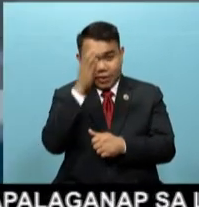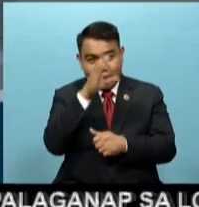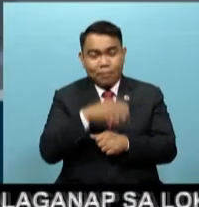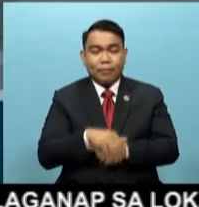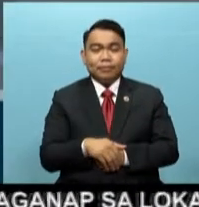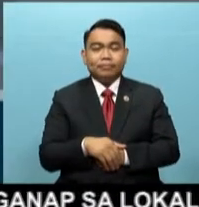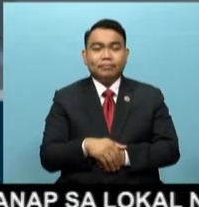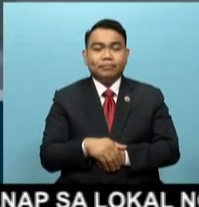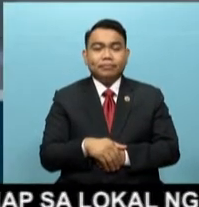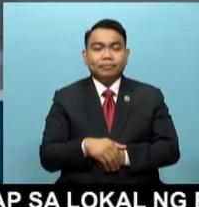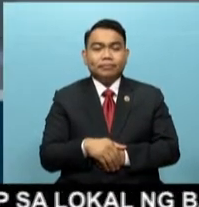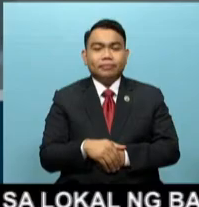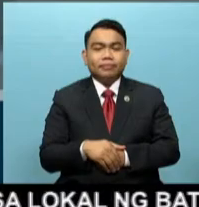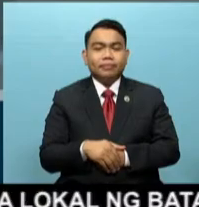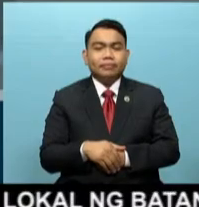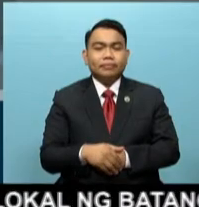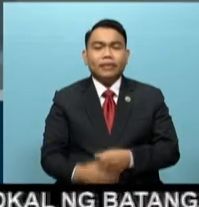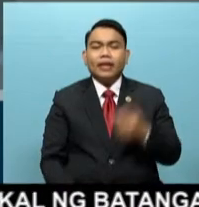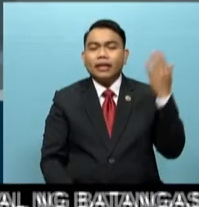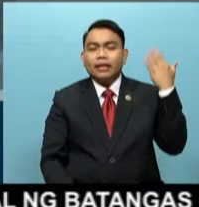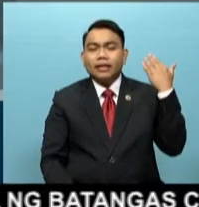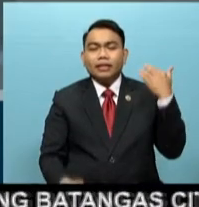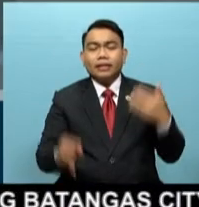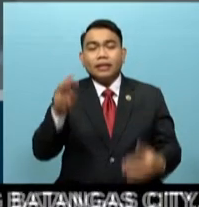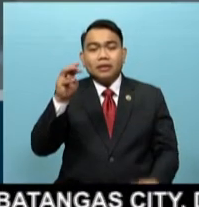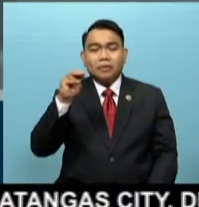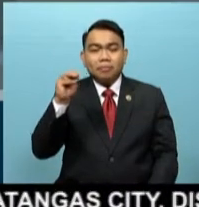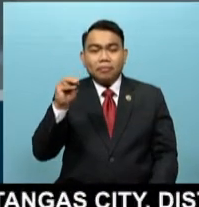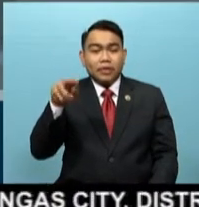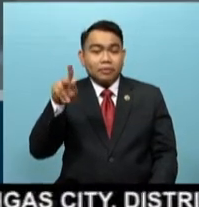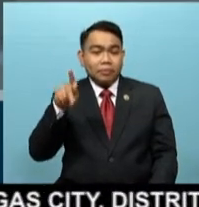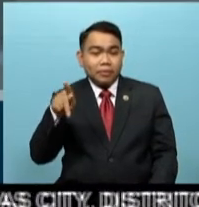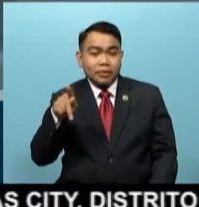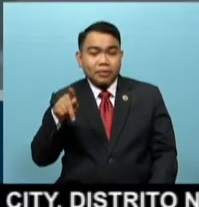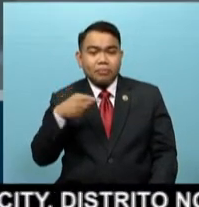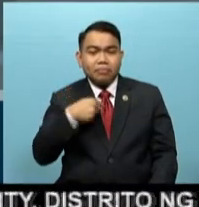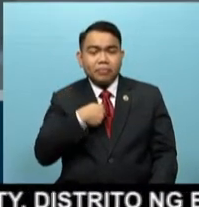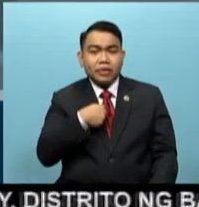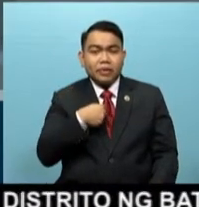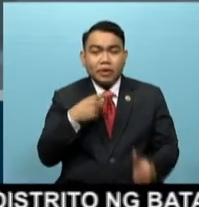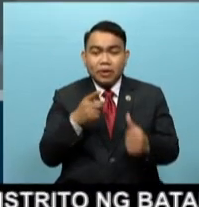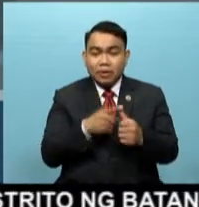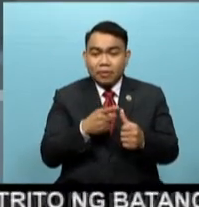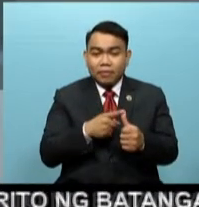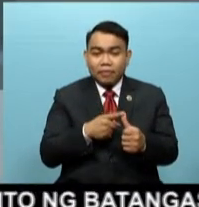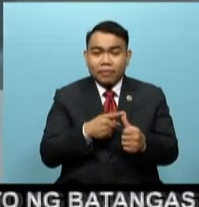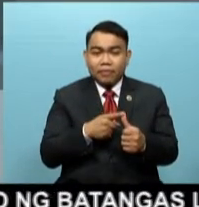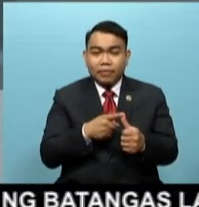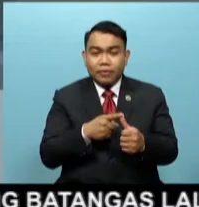Sa pagkasidig Kristo na po, na first counselor sa